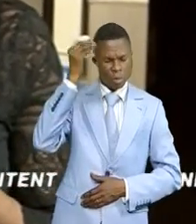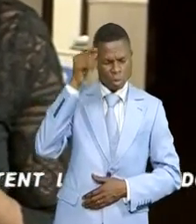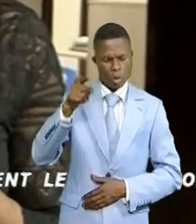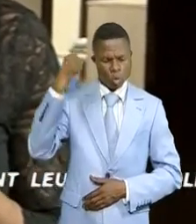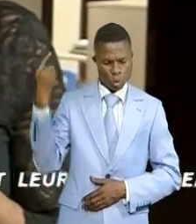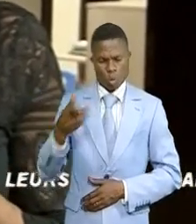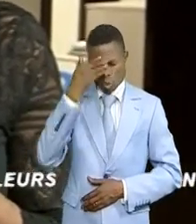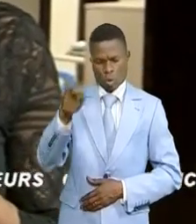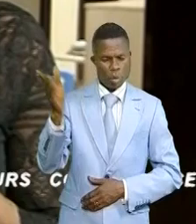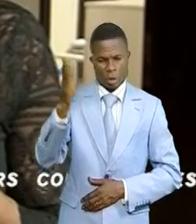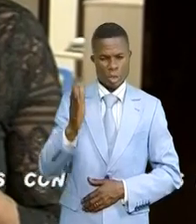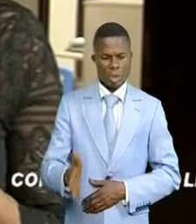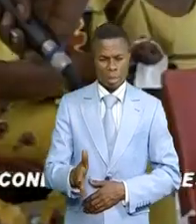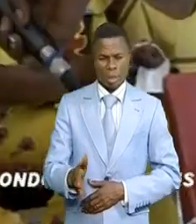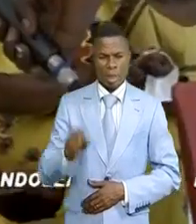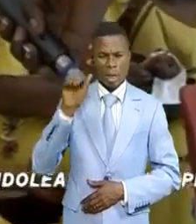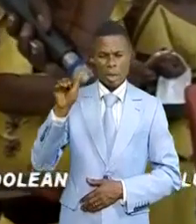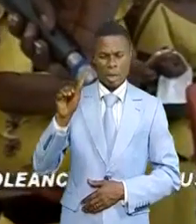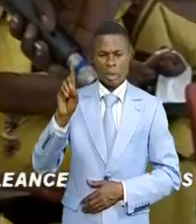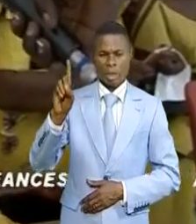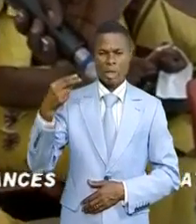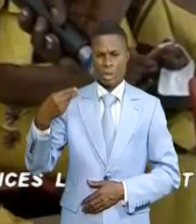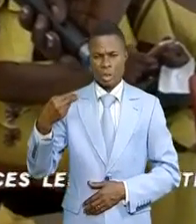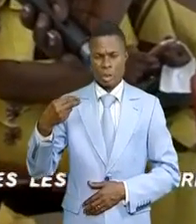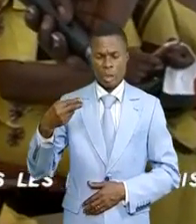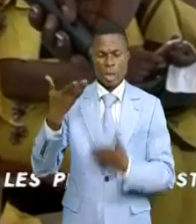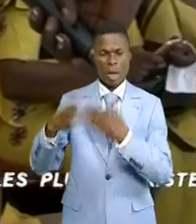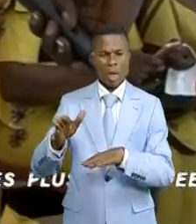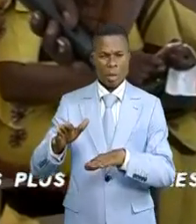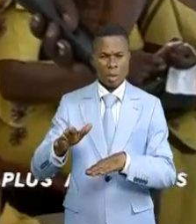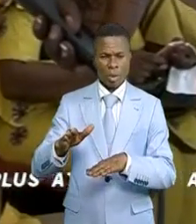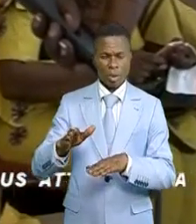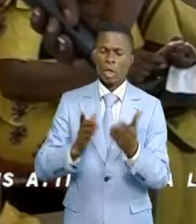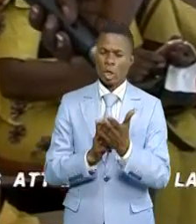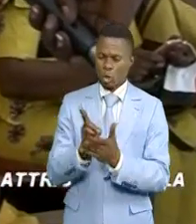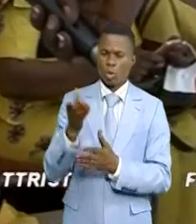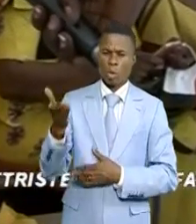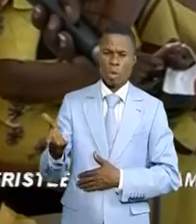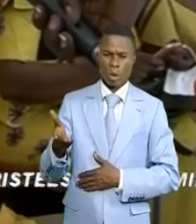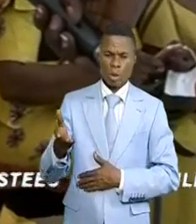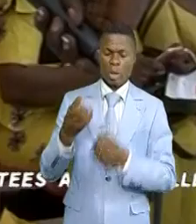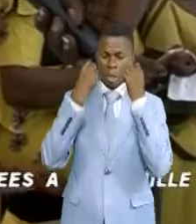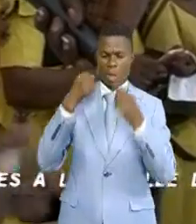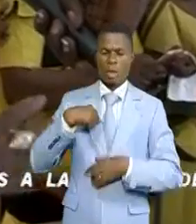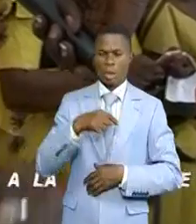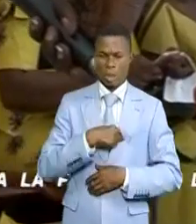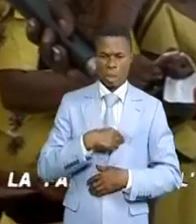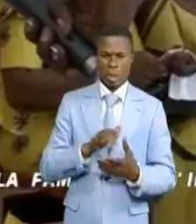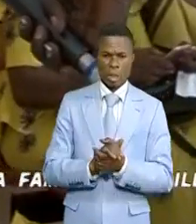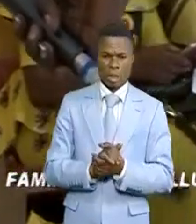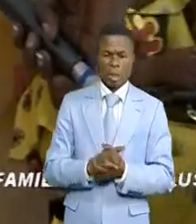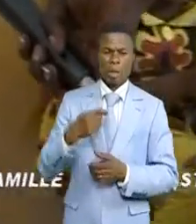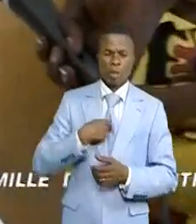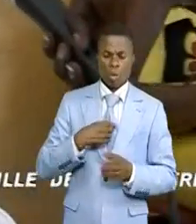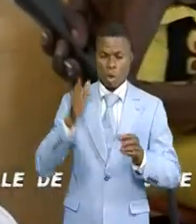envers ce DG. Qu'est-ce que je vais dire? La mort nous surprend. Moi, je suis venue pour une